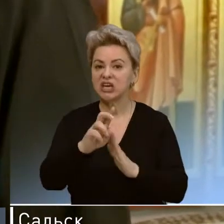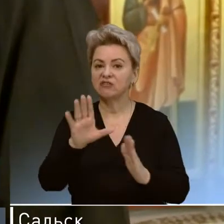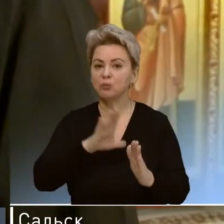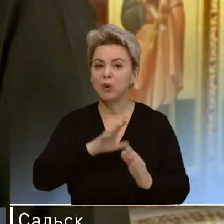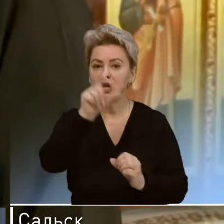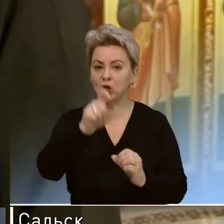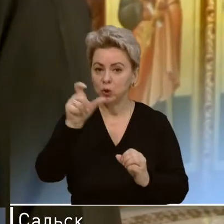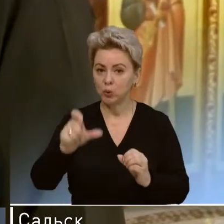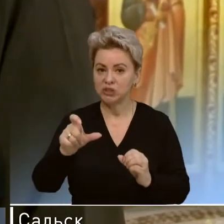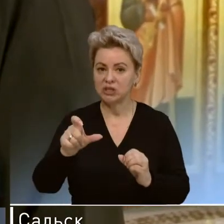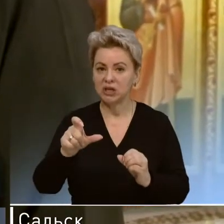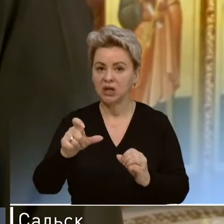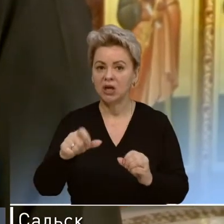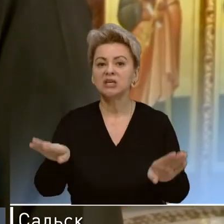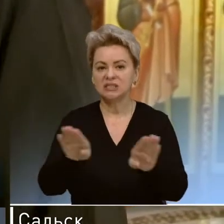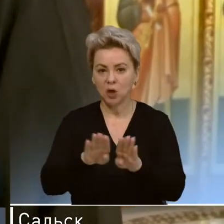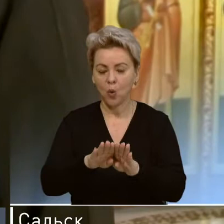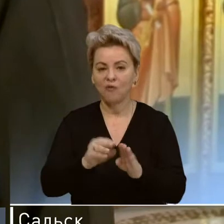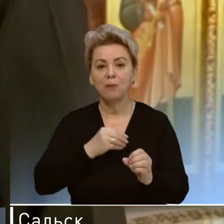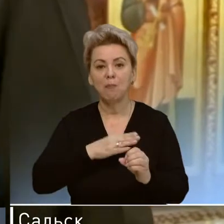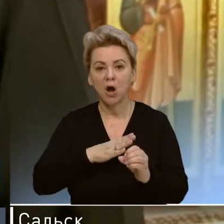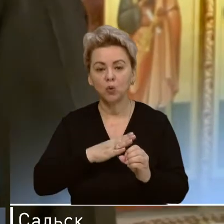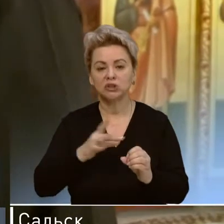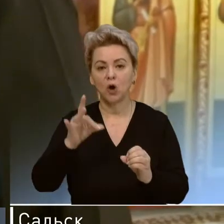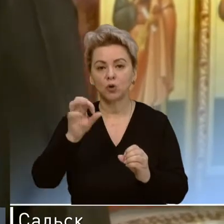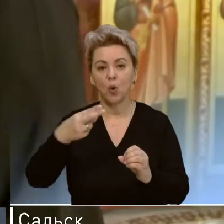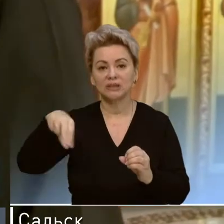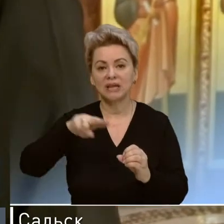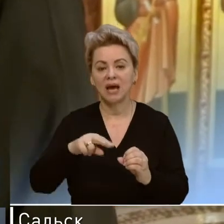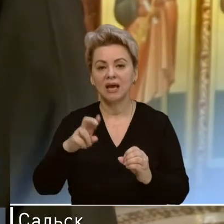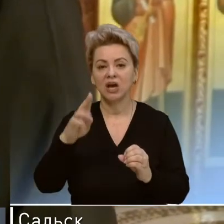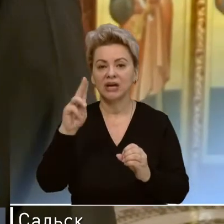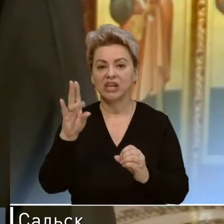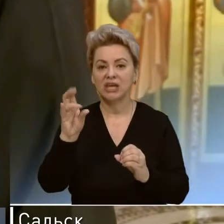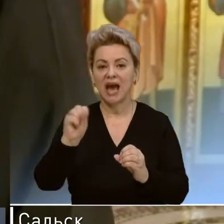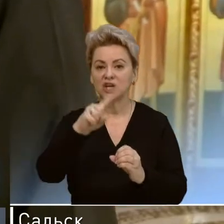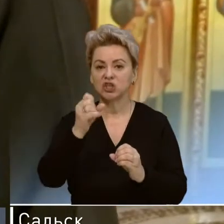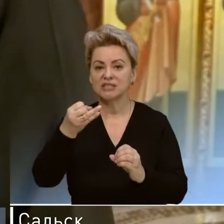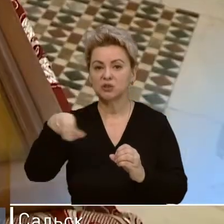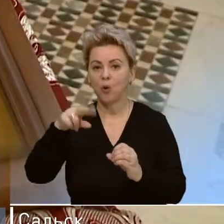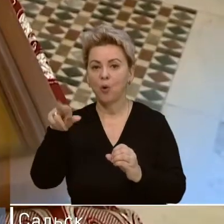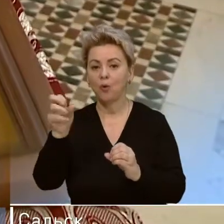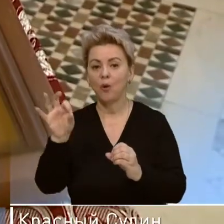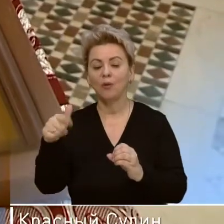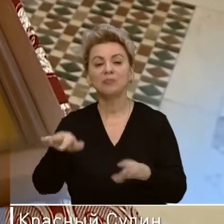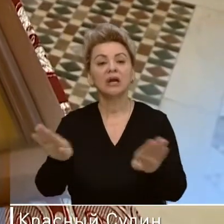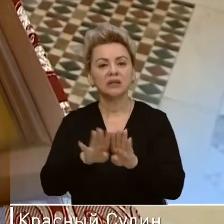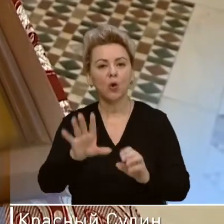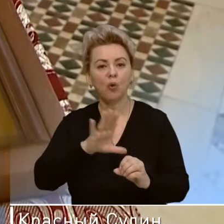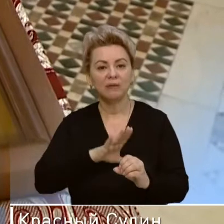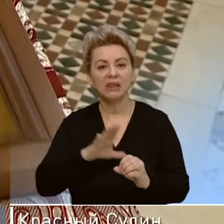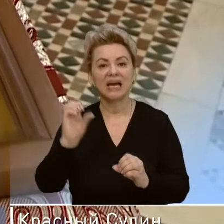становились люди, ну, обычно из такого высокого рода, обычно из княжеского рода. Такой была и